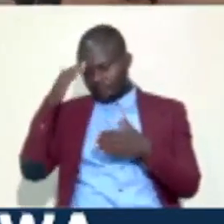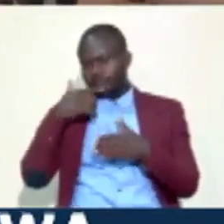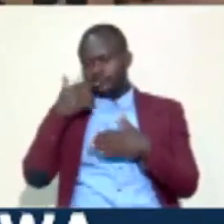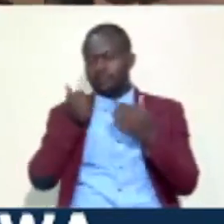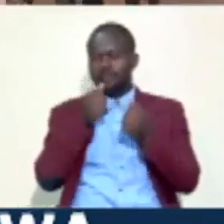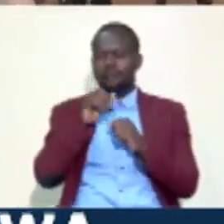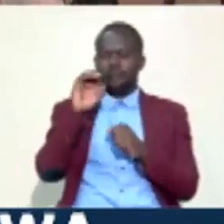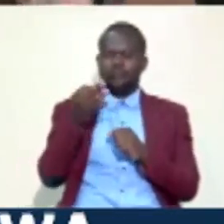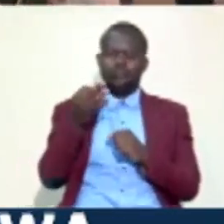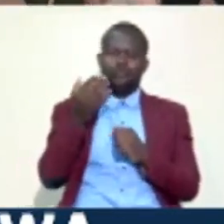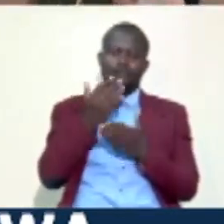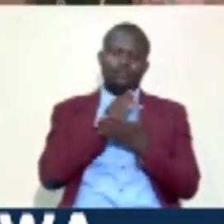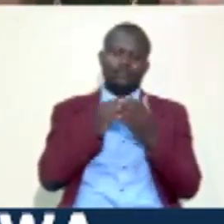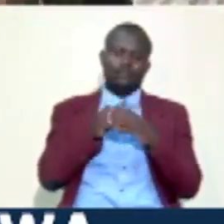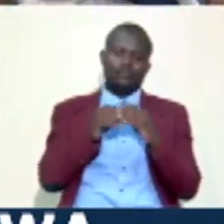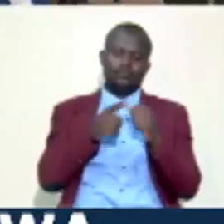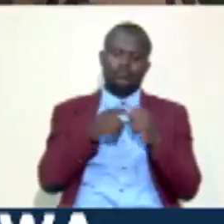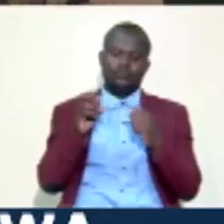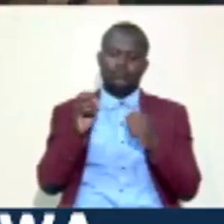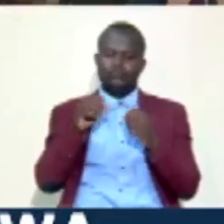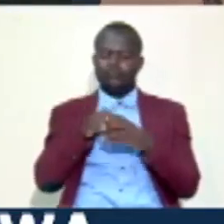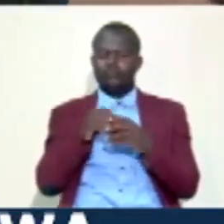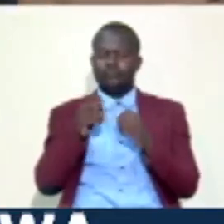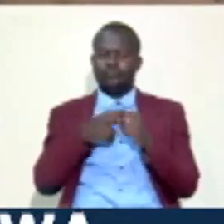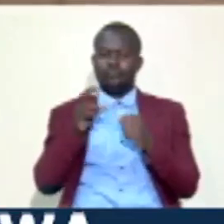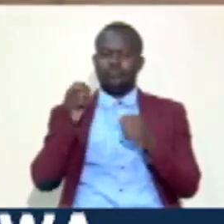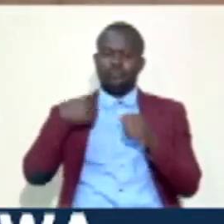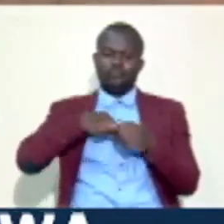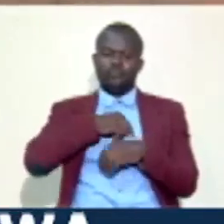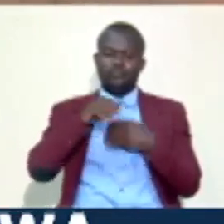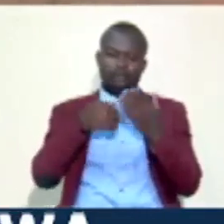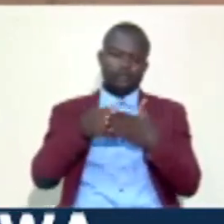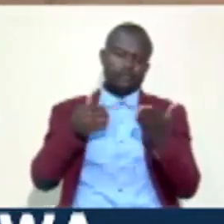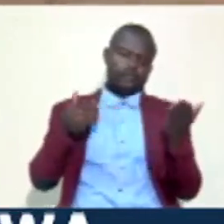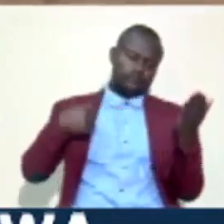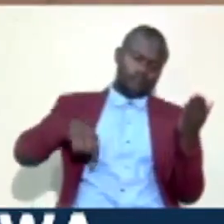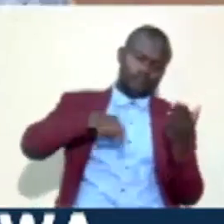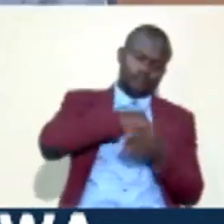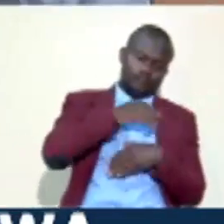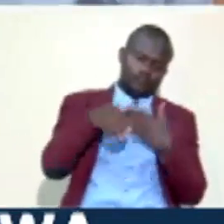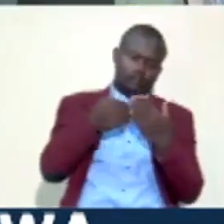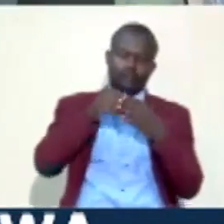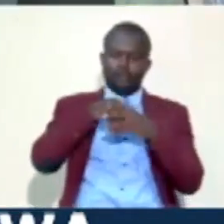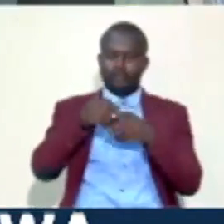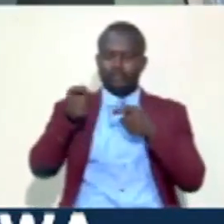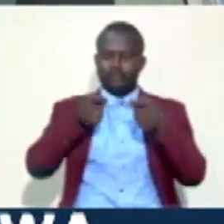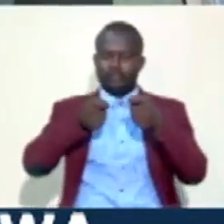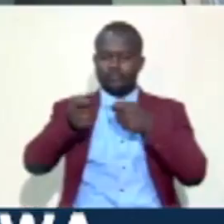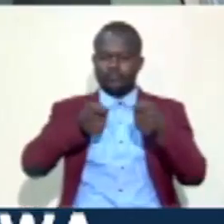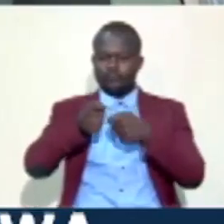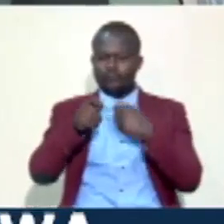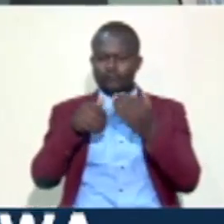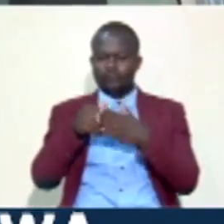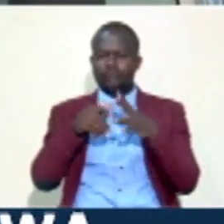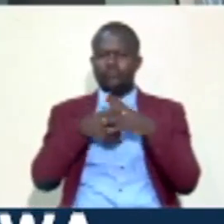imwe iri muri 600,000. Iyo myenda kugira ngo upfe kumenya naho ituruka biraguye. Niba se imodoka ijya muri kontorori mu